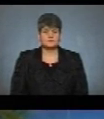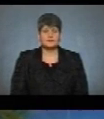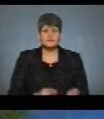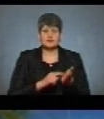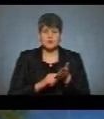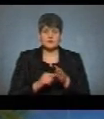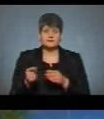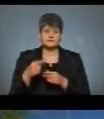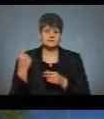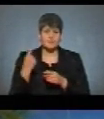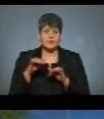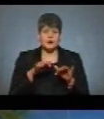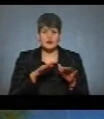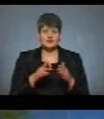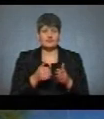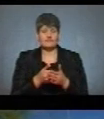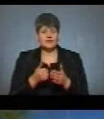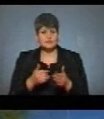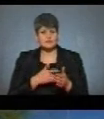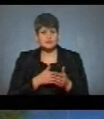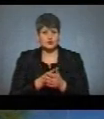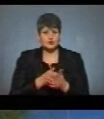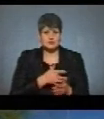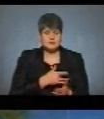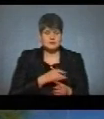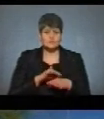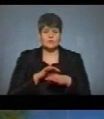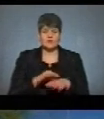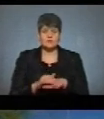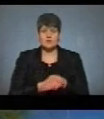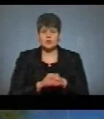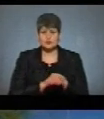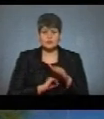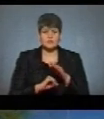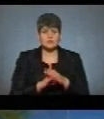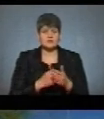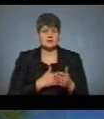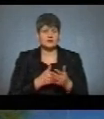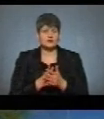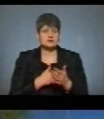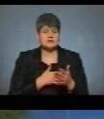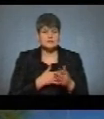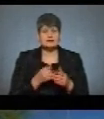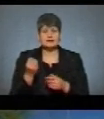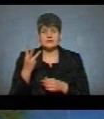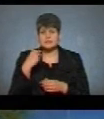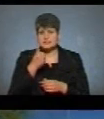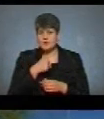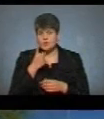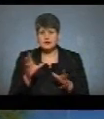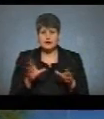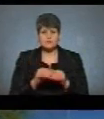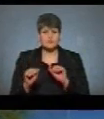Зазначу, на Тернопільщині акцію «Від серця до серця» проводить Всеукраїнський благодійний фонд «Серце до серця» 13-й рік поспіль разом із